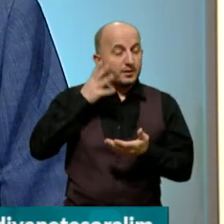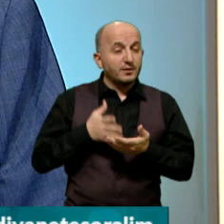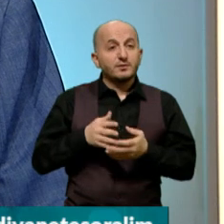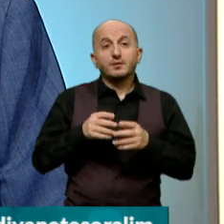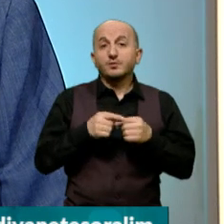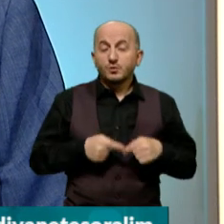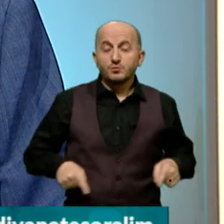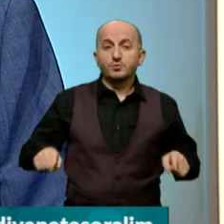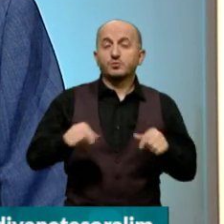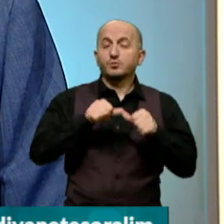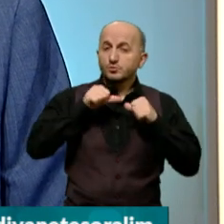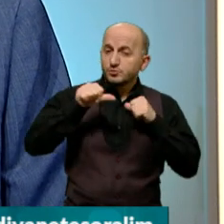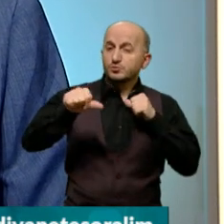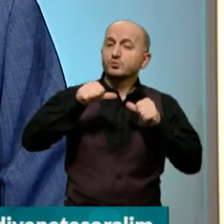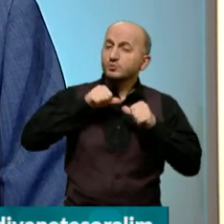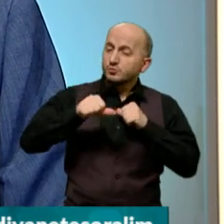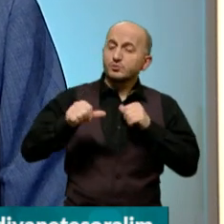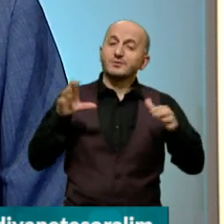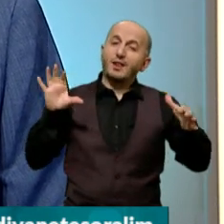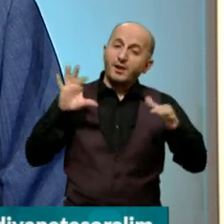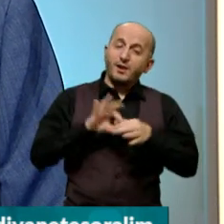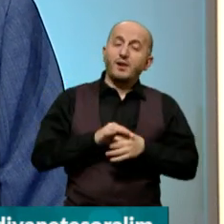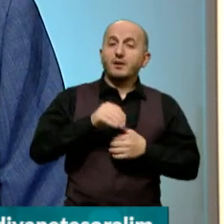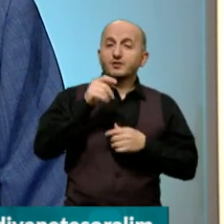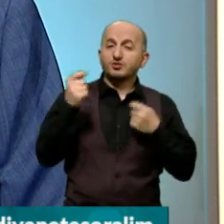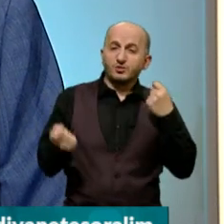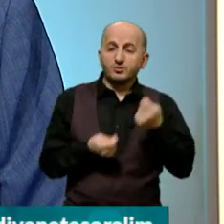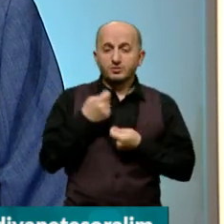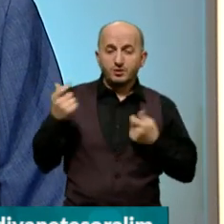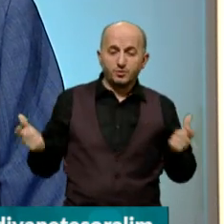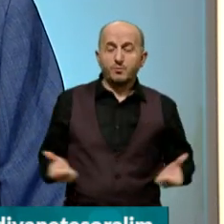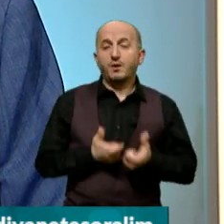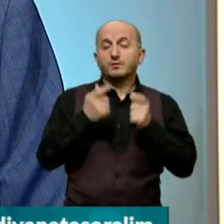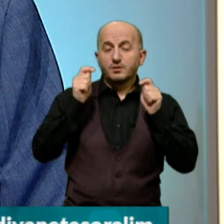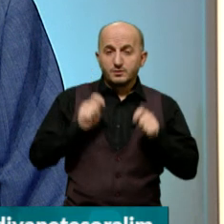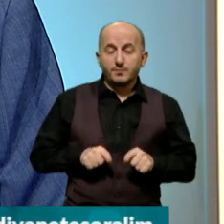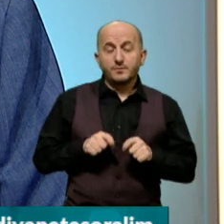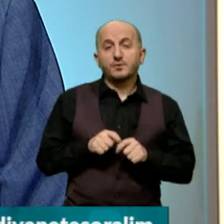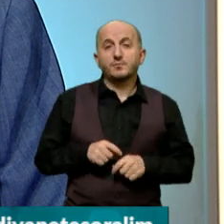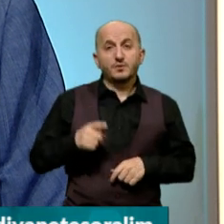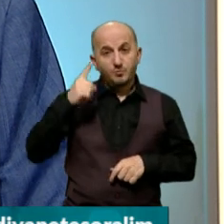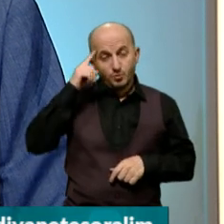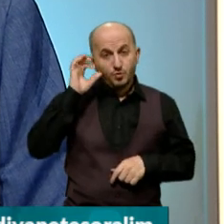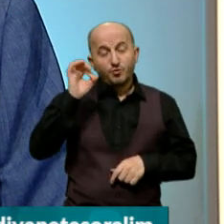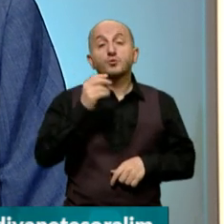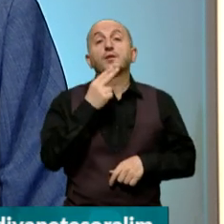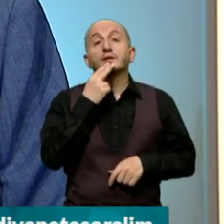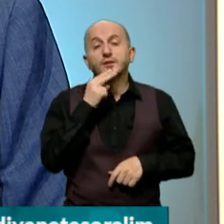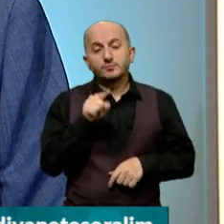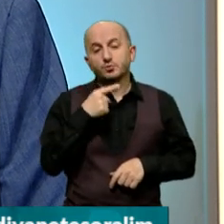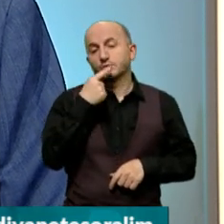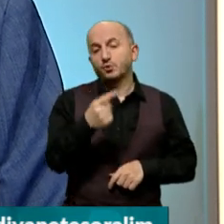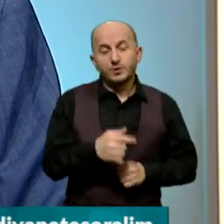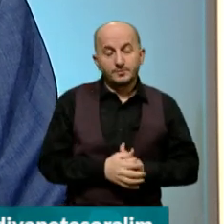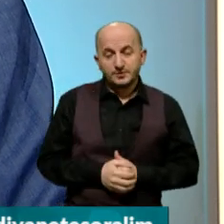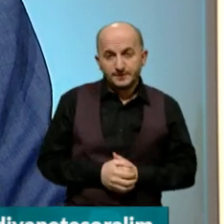bunlar uzun uzun ilgililerle çalıştaylar yaptık falan. Orada bir profesör hanım şunu söylemişti.